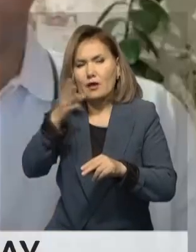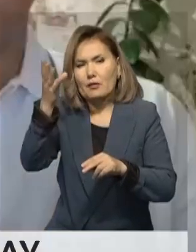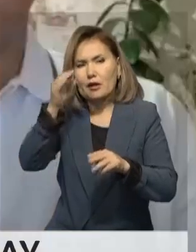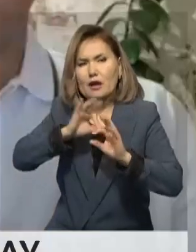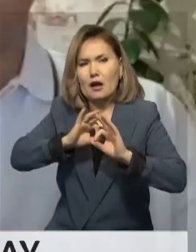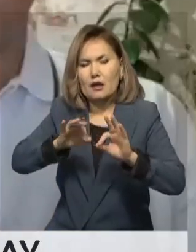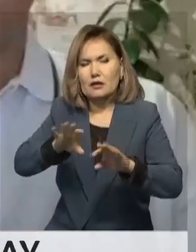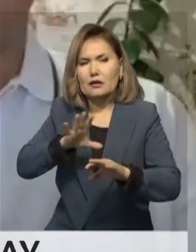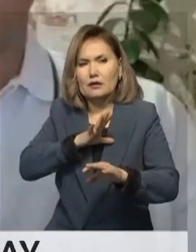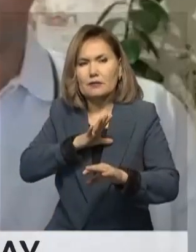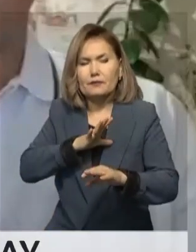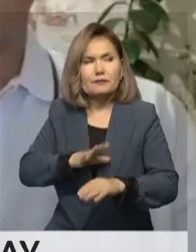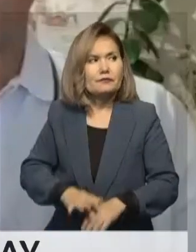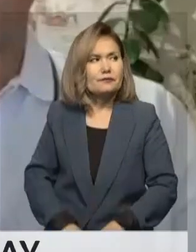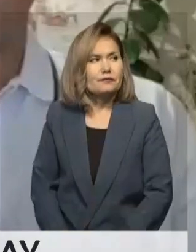айтылған.